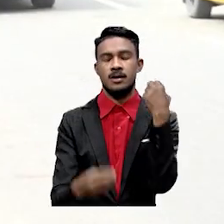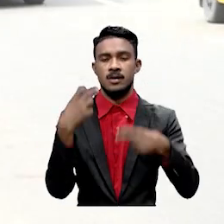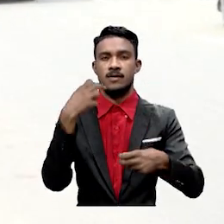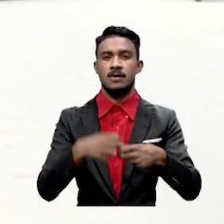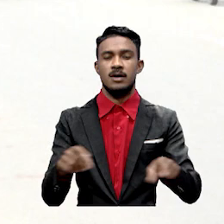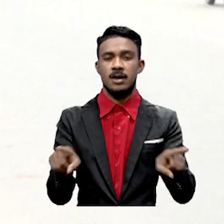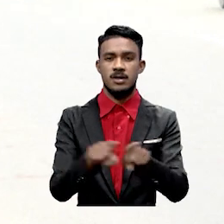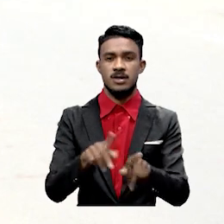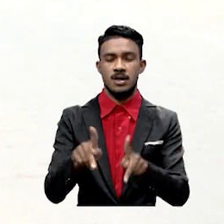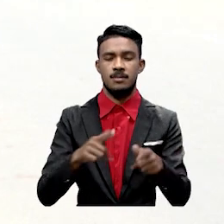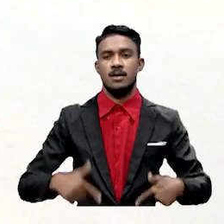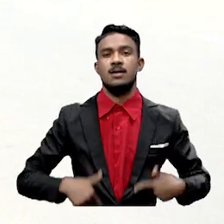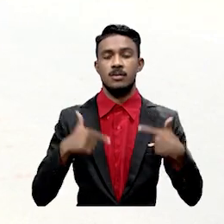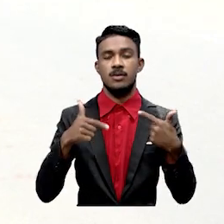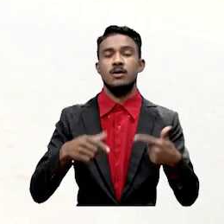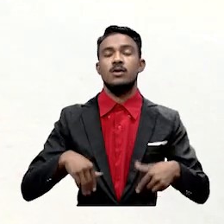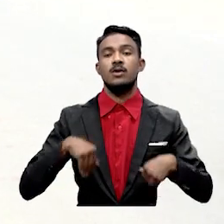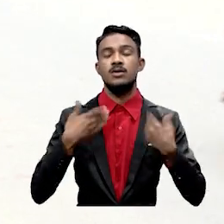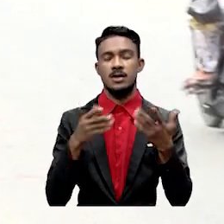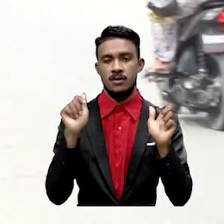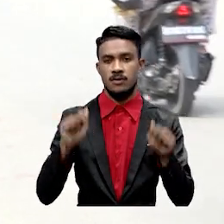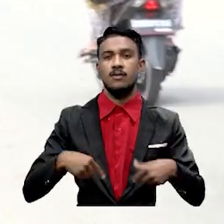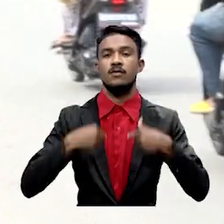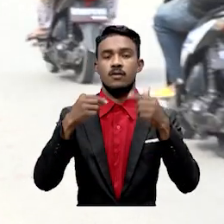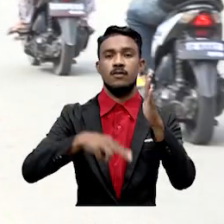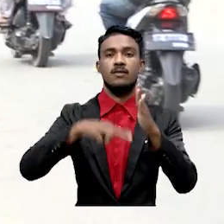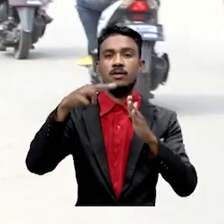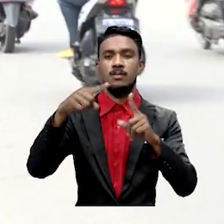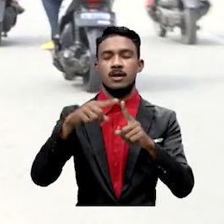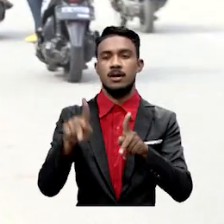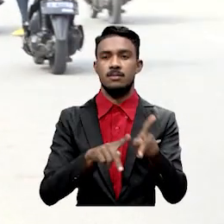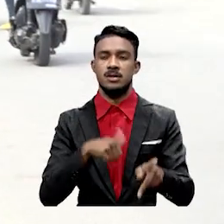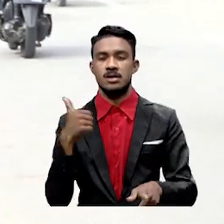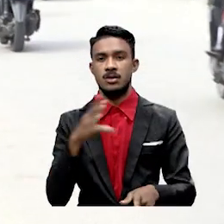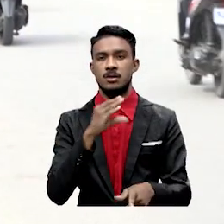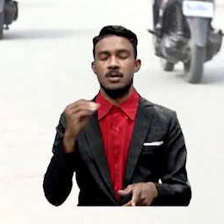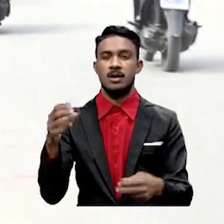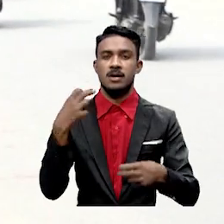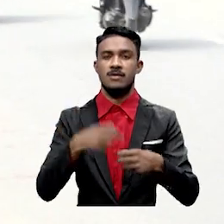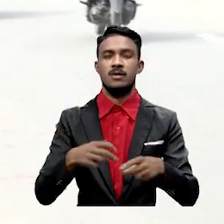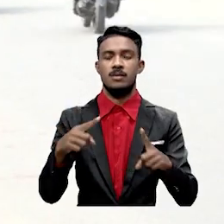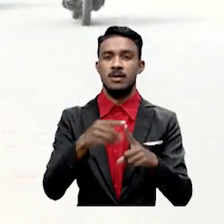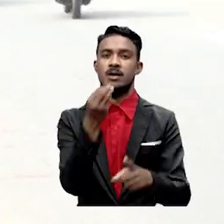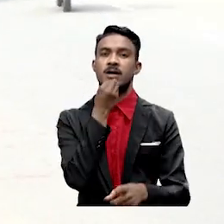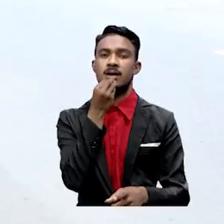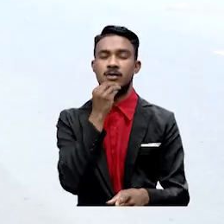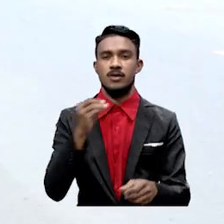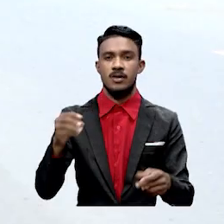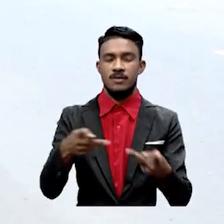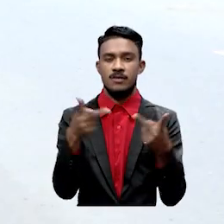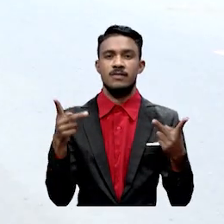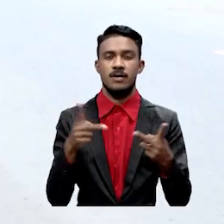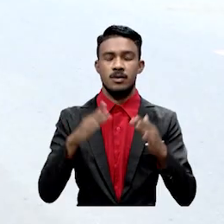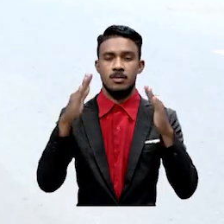humano, o insa foi valor bem macelo, liliu, bastira nebe mores e su sarbai han. Hela fate no selutan. A